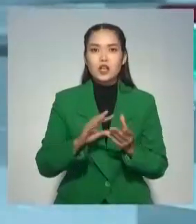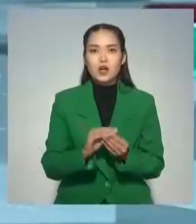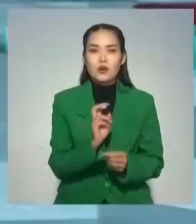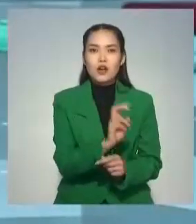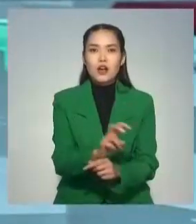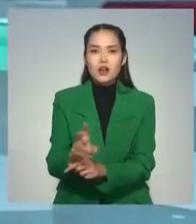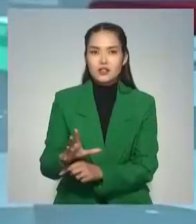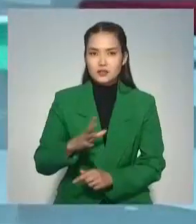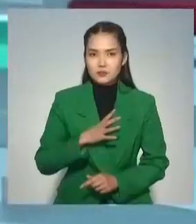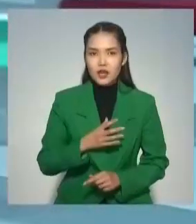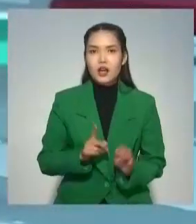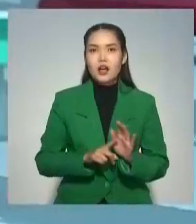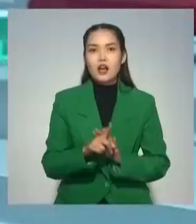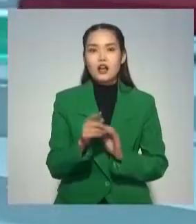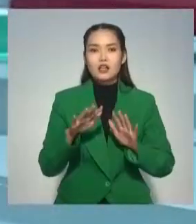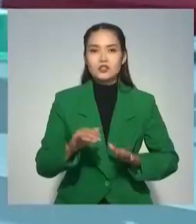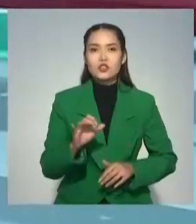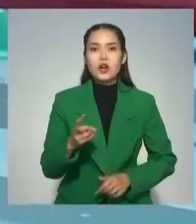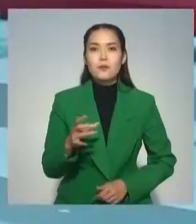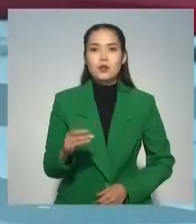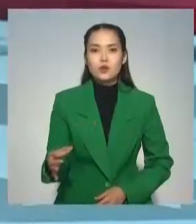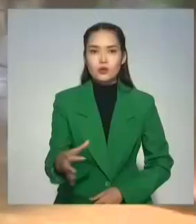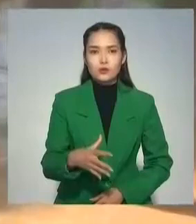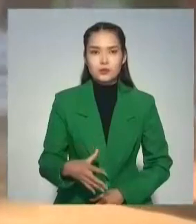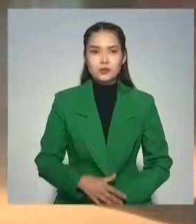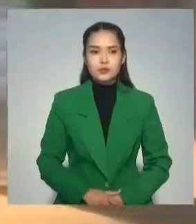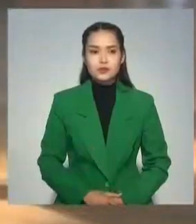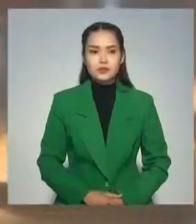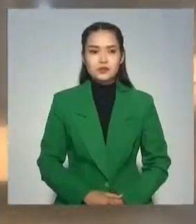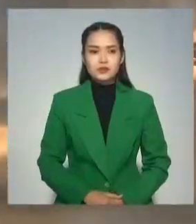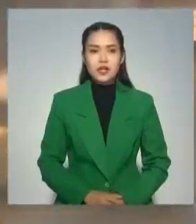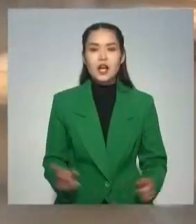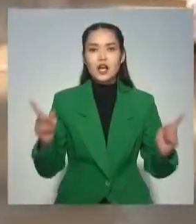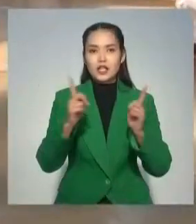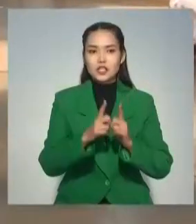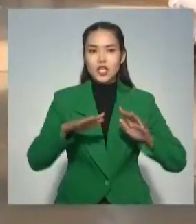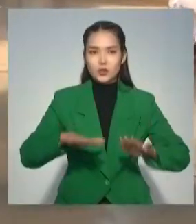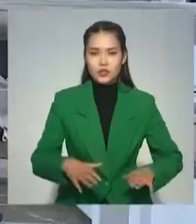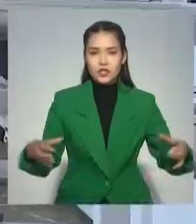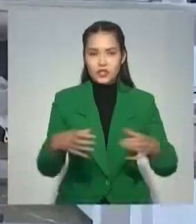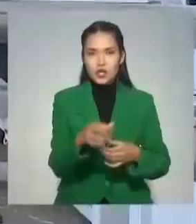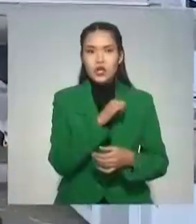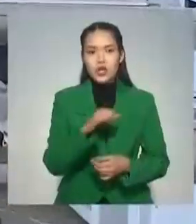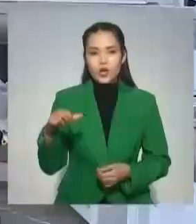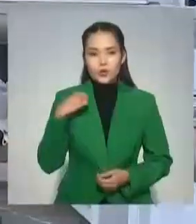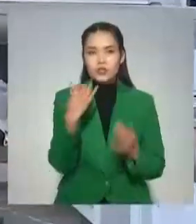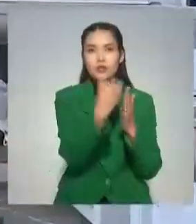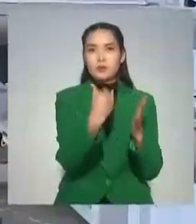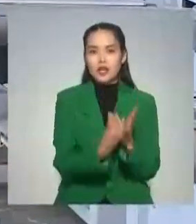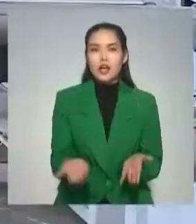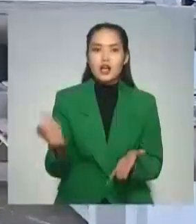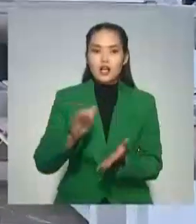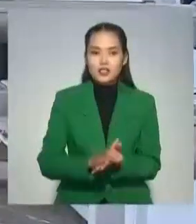аралауға кірісті. Алғашқы аялдама Жамбыл облысы. Кездесуде партия өзінің сайлауалды бағдарламасын таныстырып,